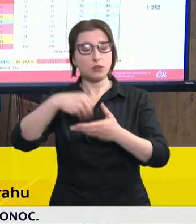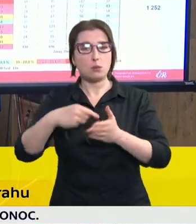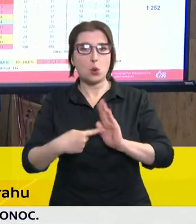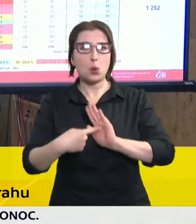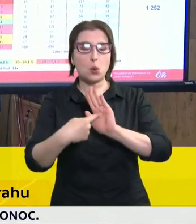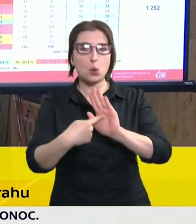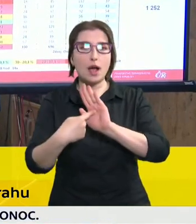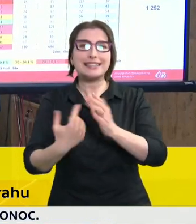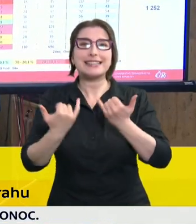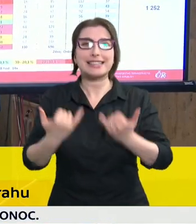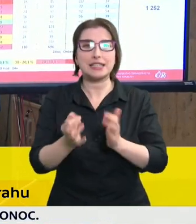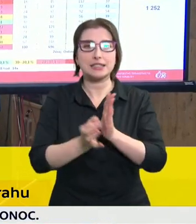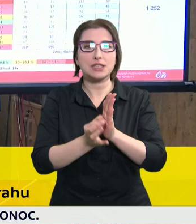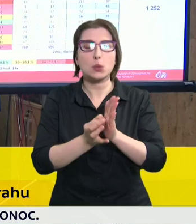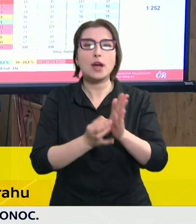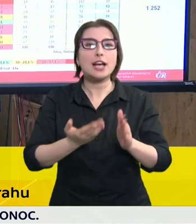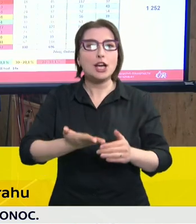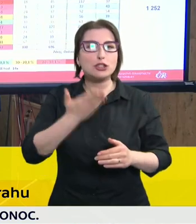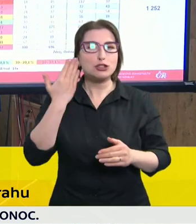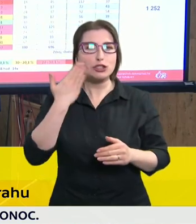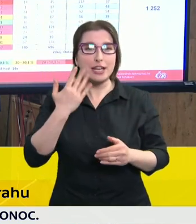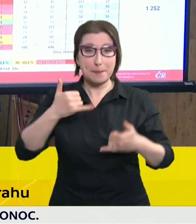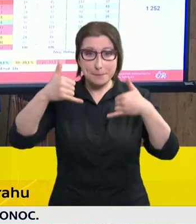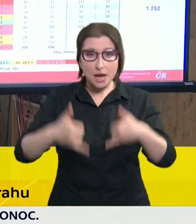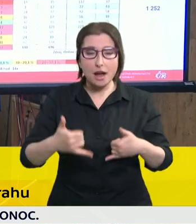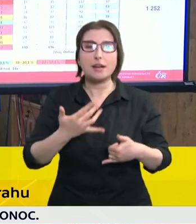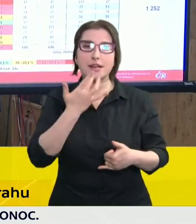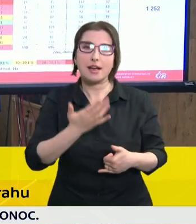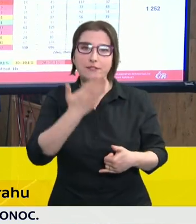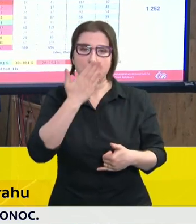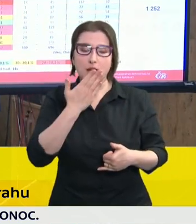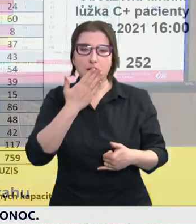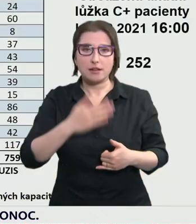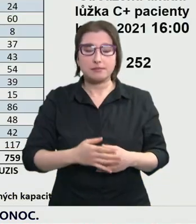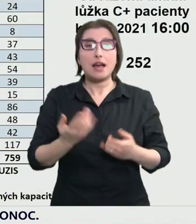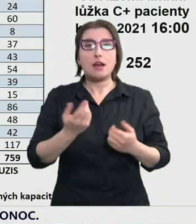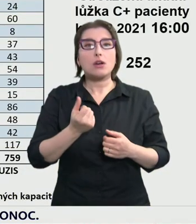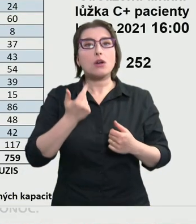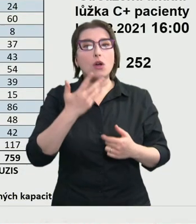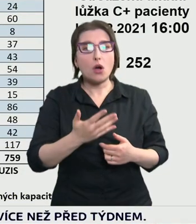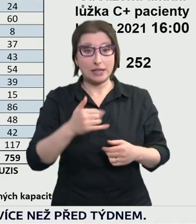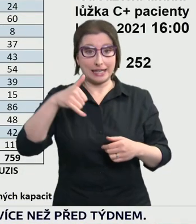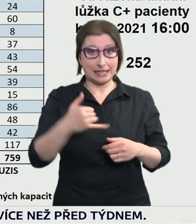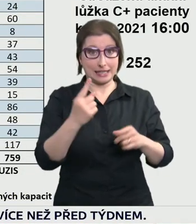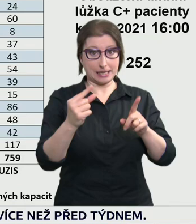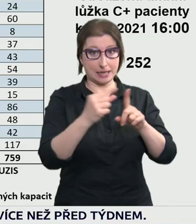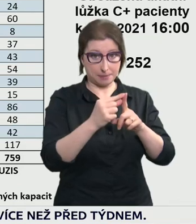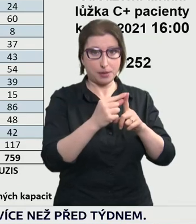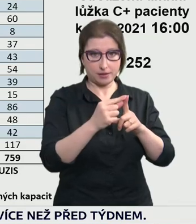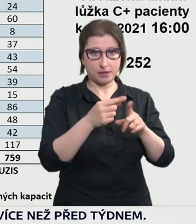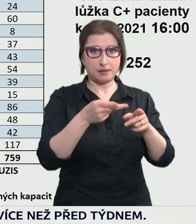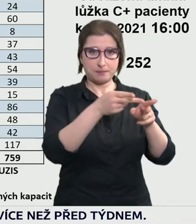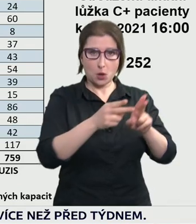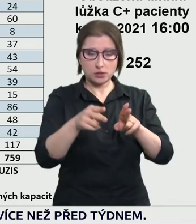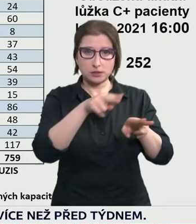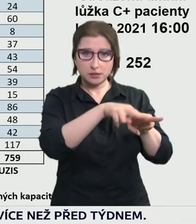je v České republice, která je v Praze a která se týká obsazenosti lůžek nejen intenzivní péče a ARO, tak